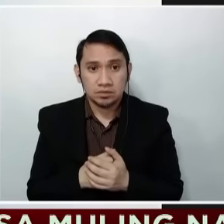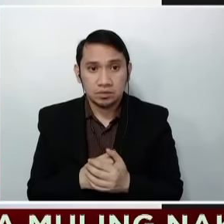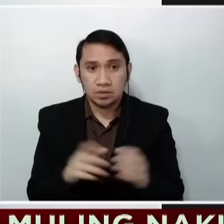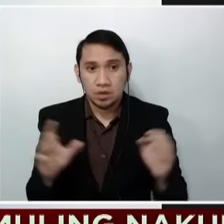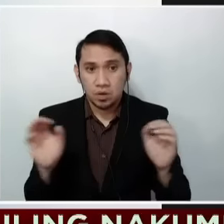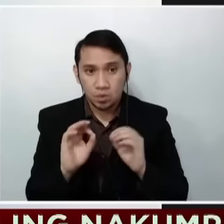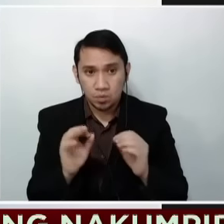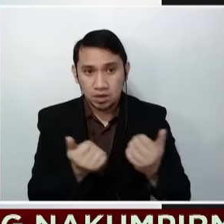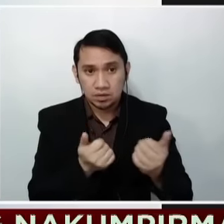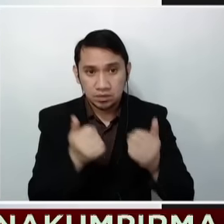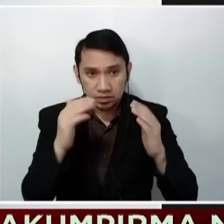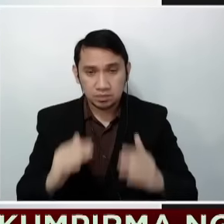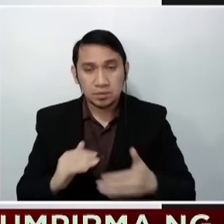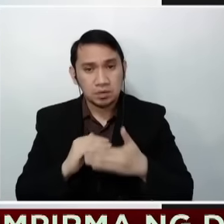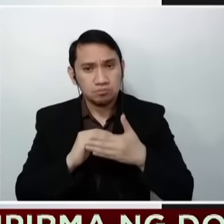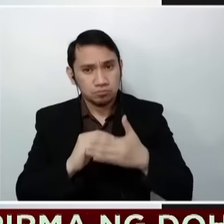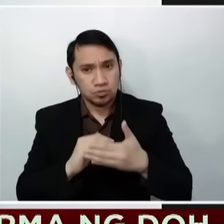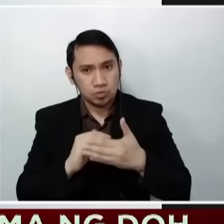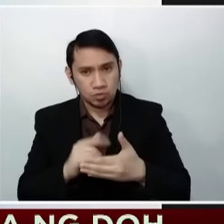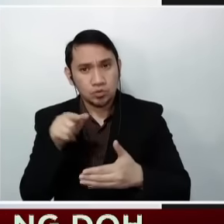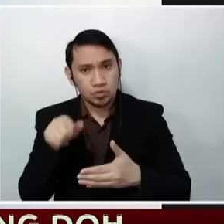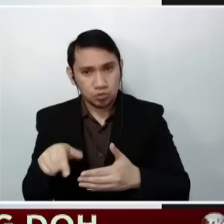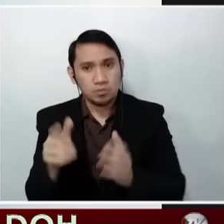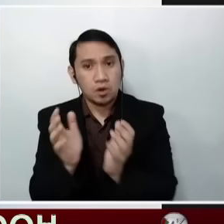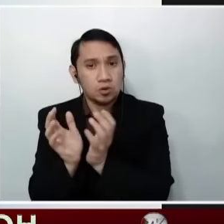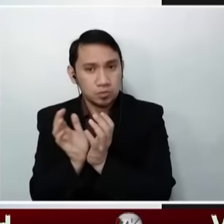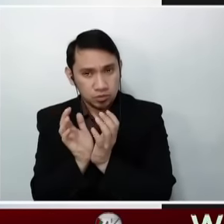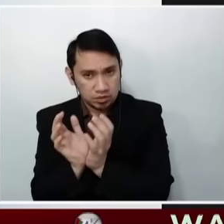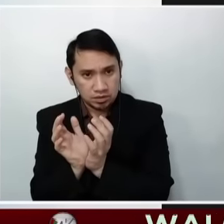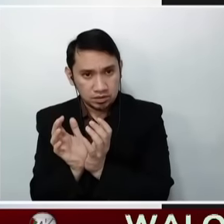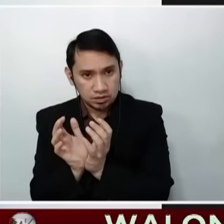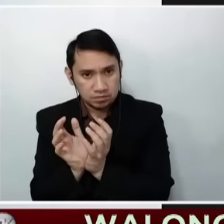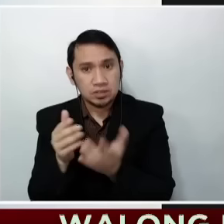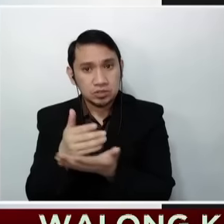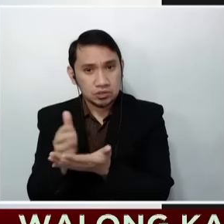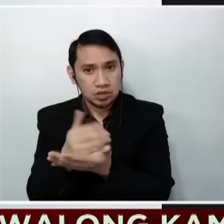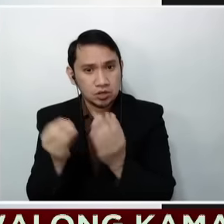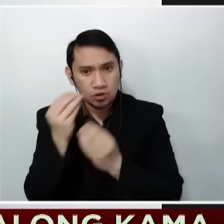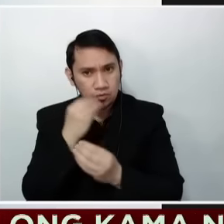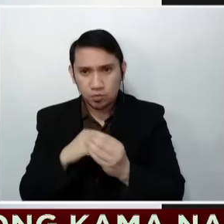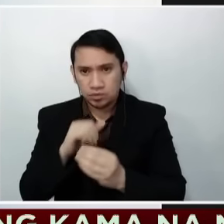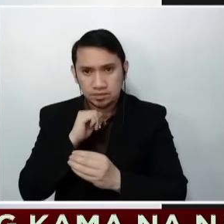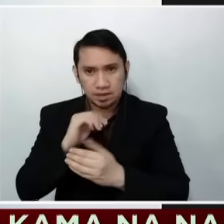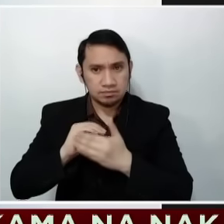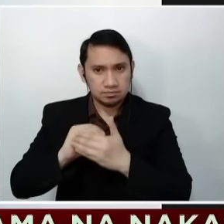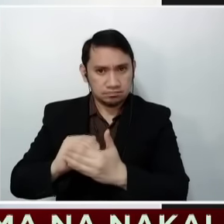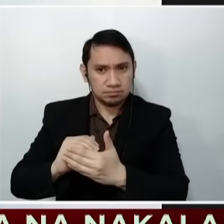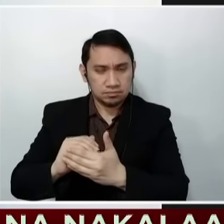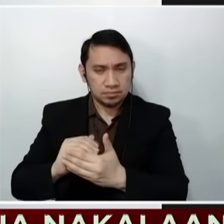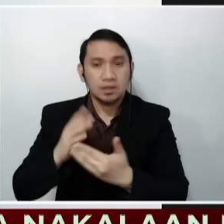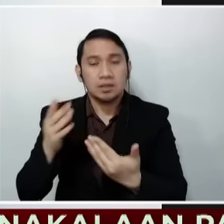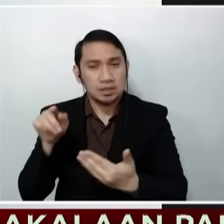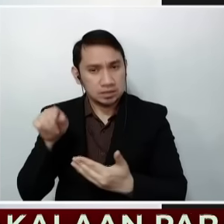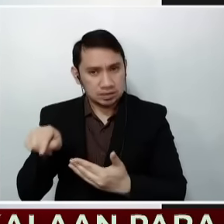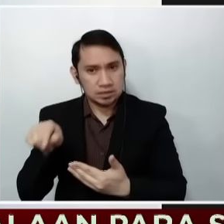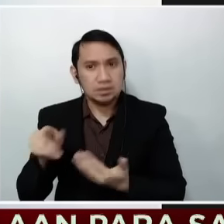ang mga inisiyatiba ng mga community pantry na tutulong sa mga apektado